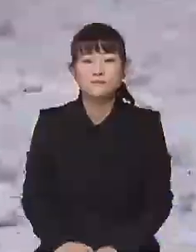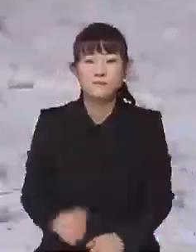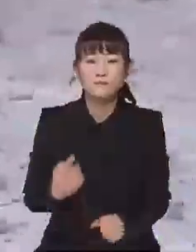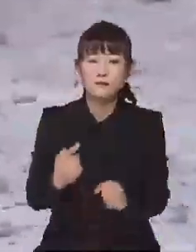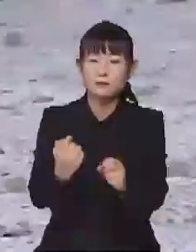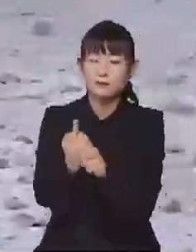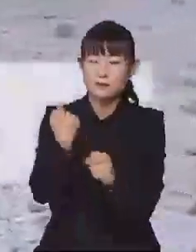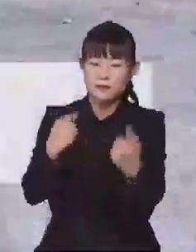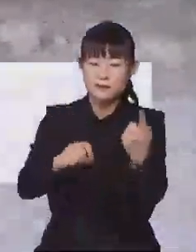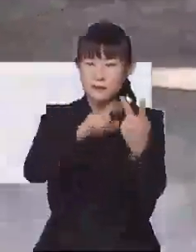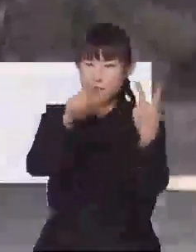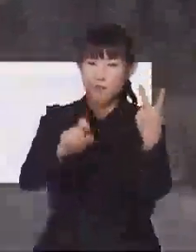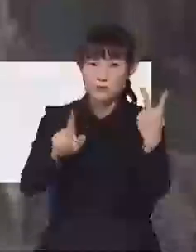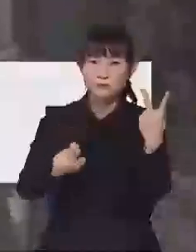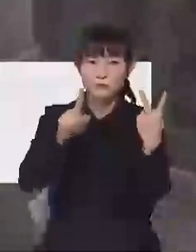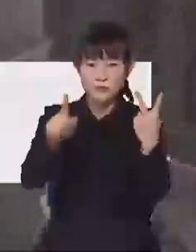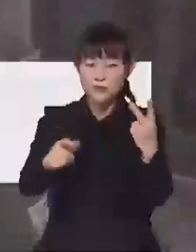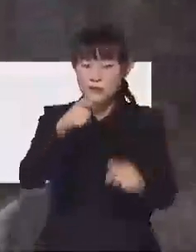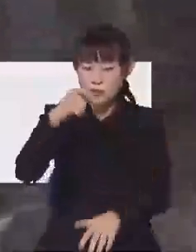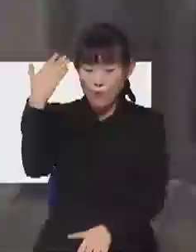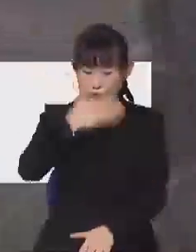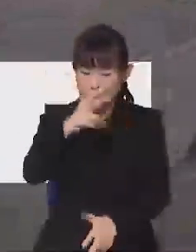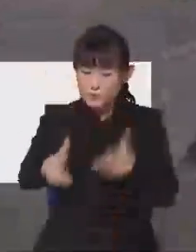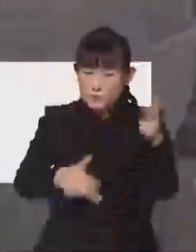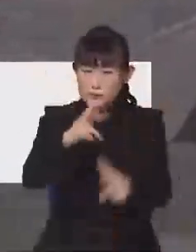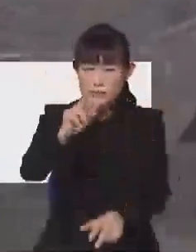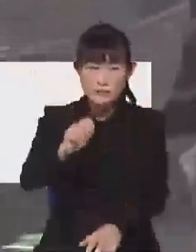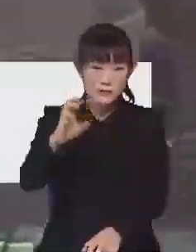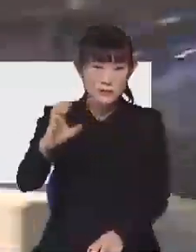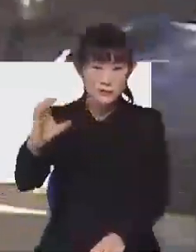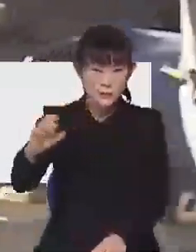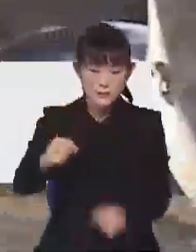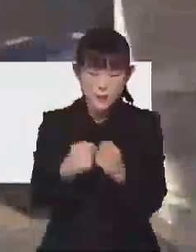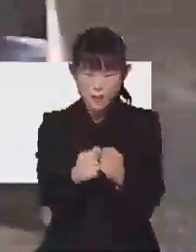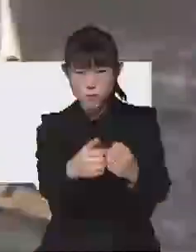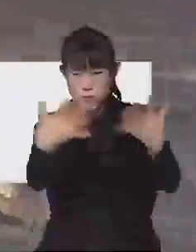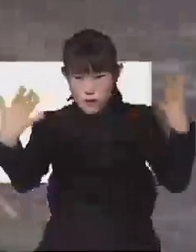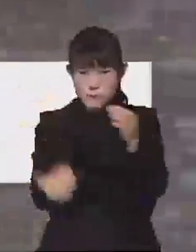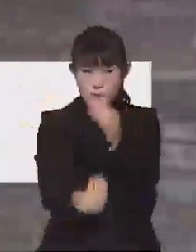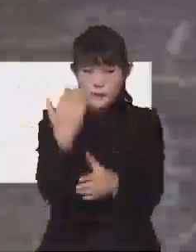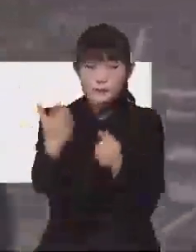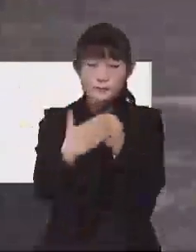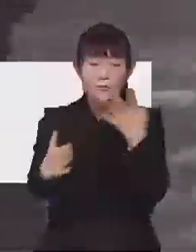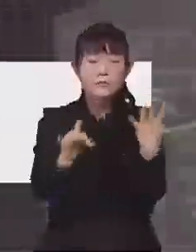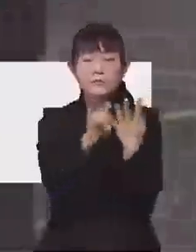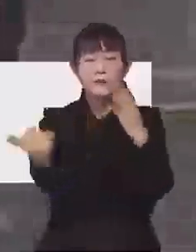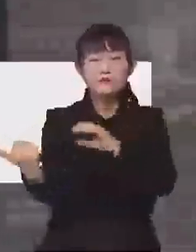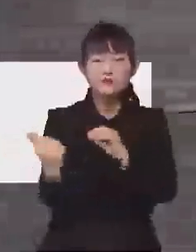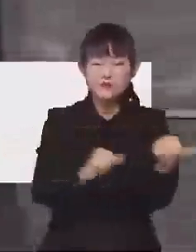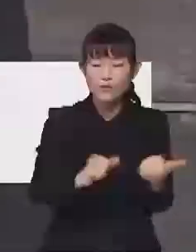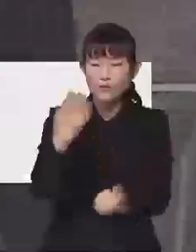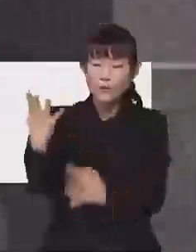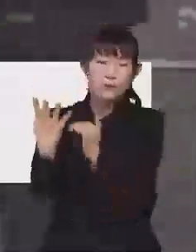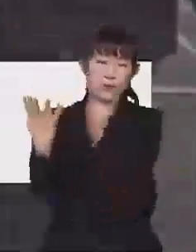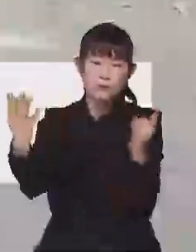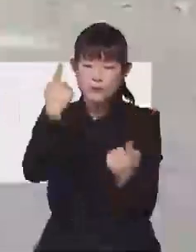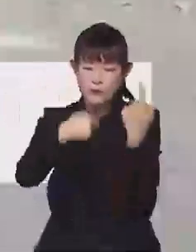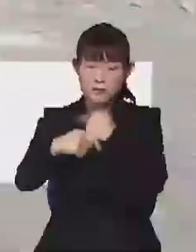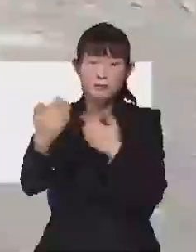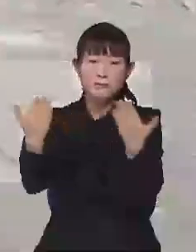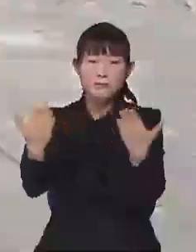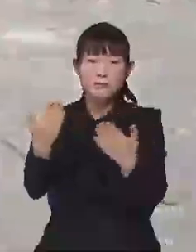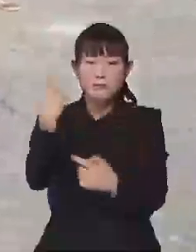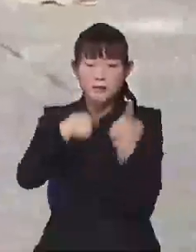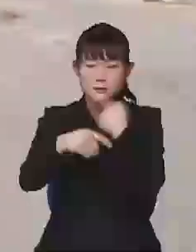지난해 2월 11일 여수 국가산단 여천 NCC에서는 폭발 사고가 발생해 4명이 숨지고 4명이 부상을